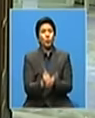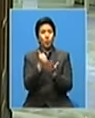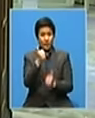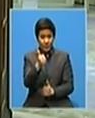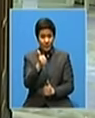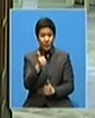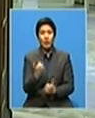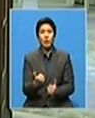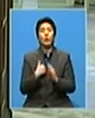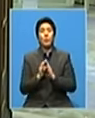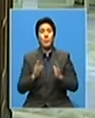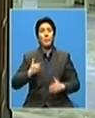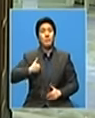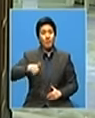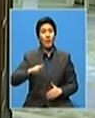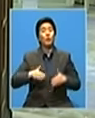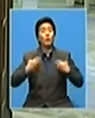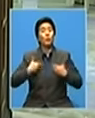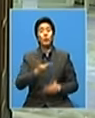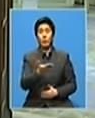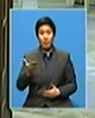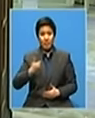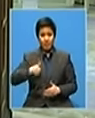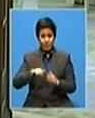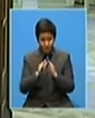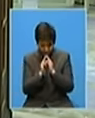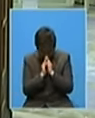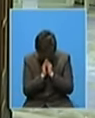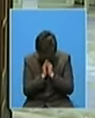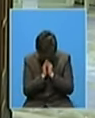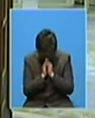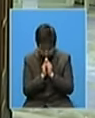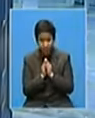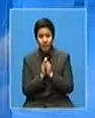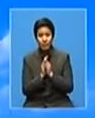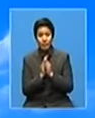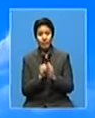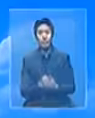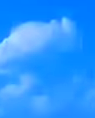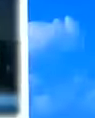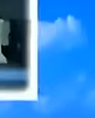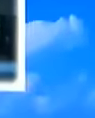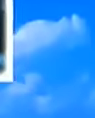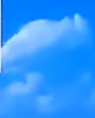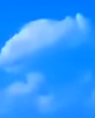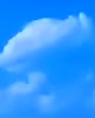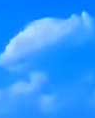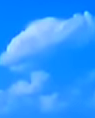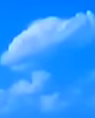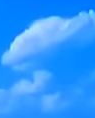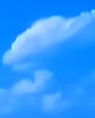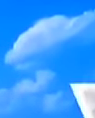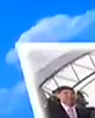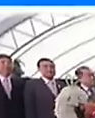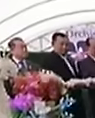ากันไปนะครับขอบคุณครับสวัสดีครับขอทุกคนมีความสุขครับสวัสดีครับ คืนรอยยิ้มพิมพ์ใจให้คน